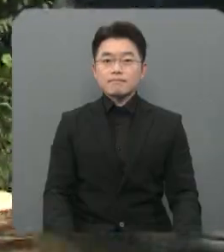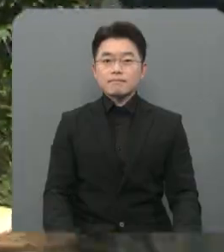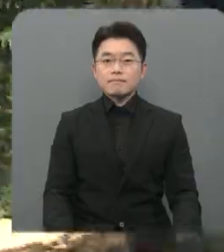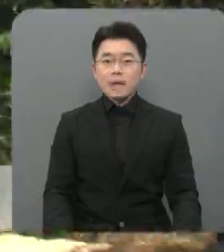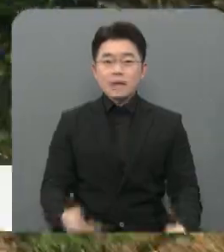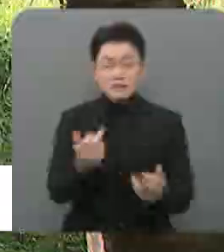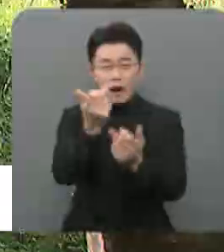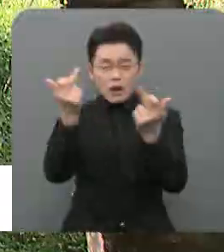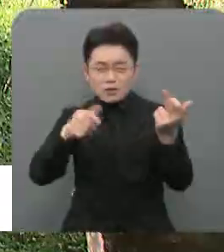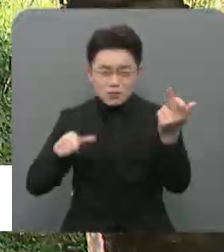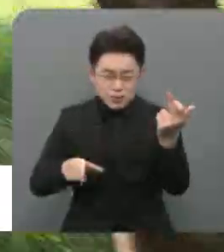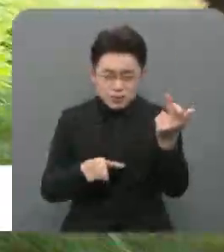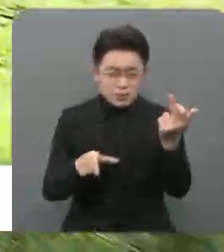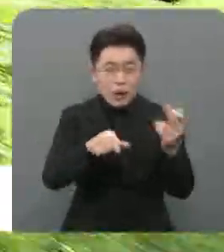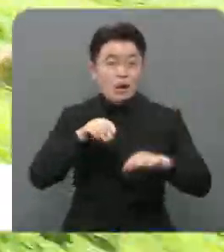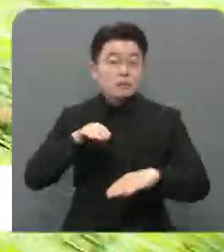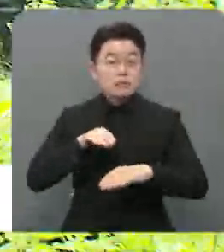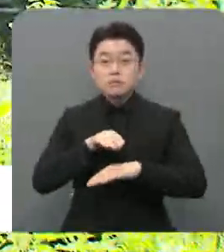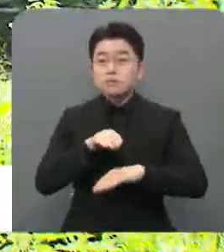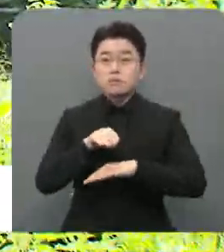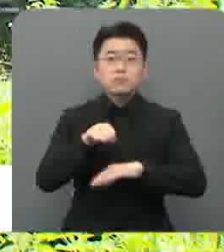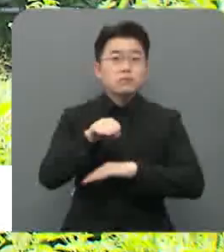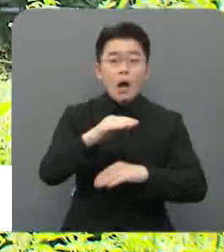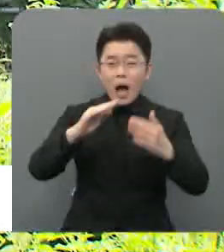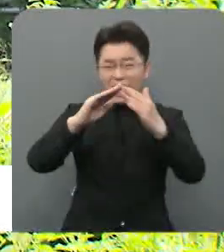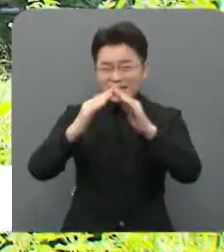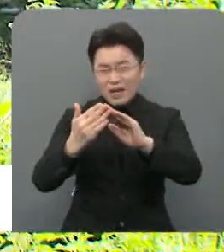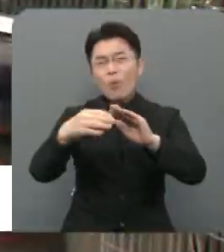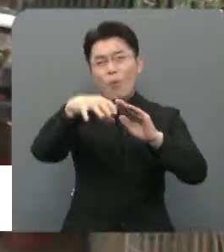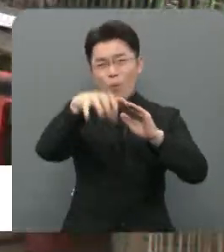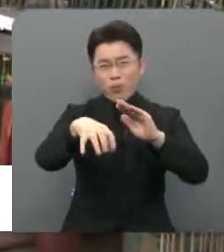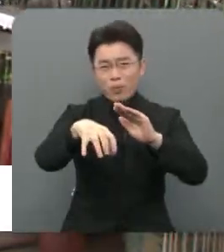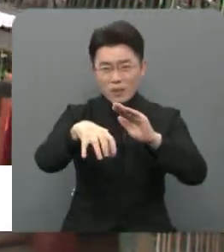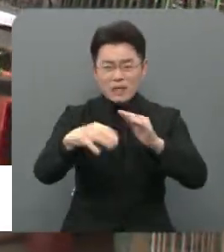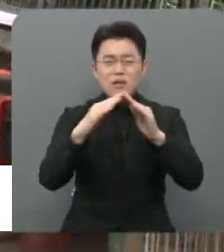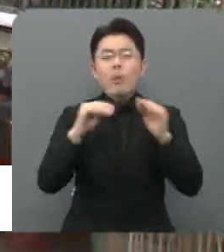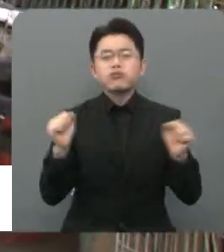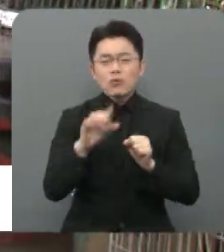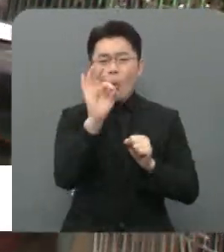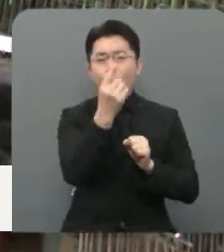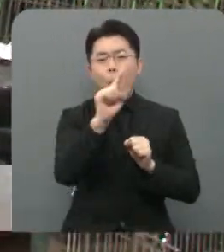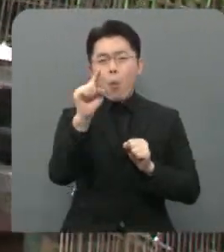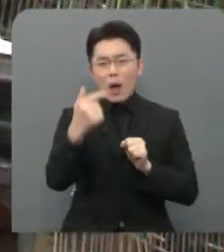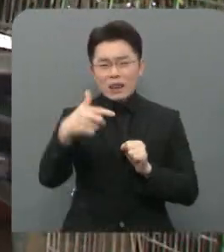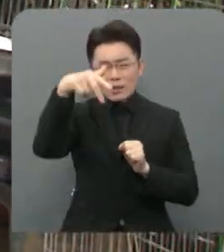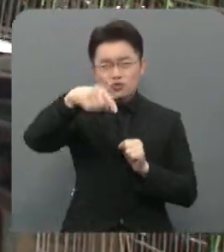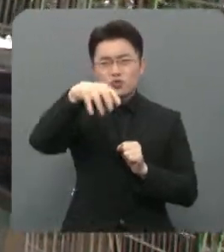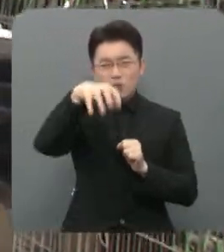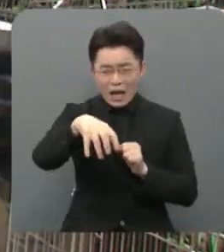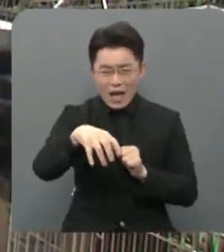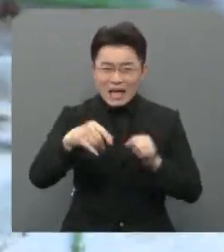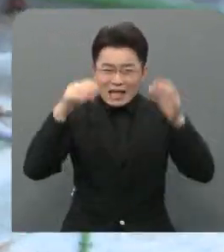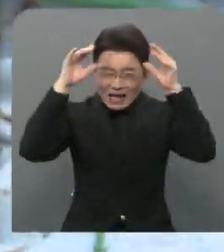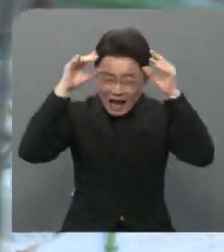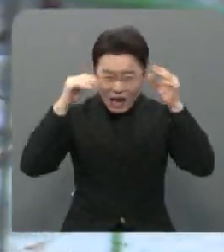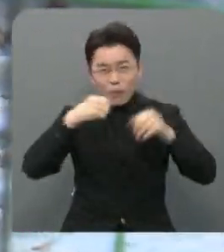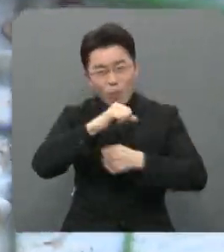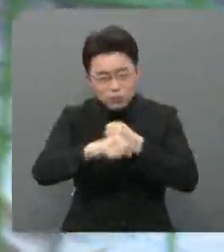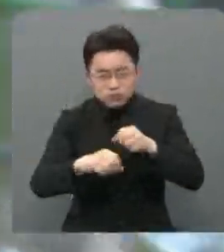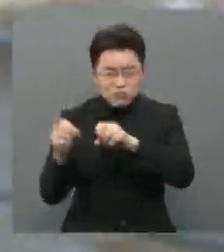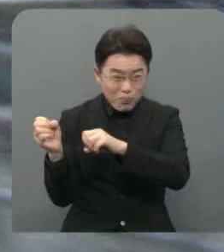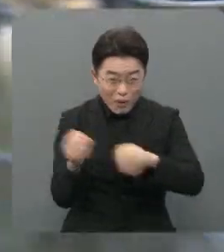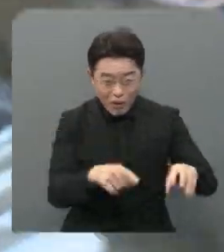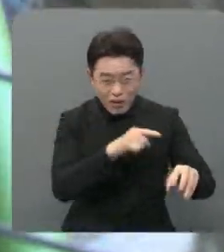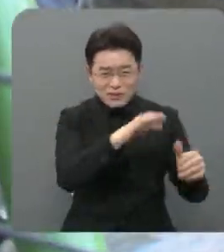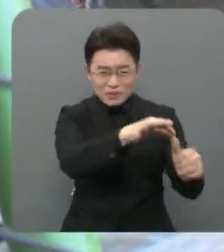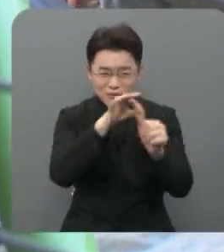산길 끝에 허름한 막사가 나타납니다. 전북 완주군이 운영하는 유기견 보호소입니다. 서로